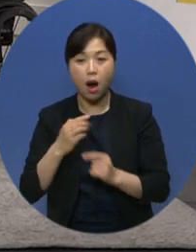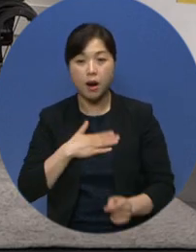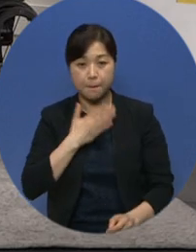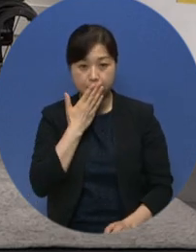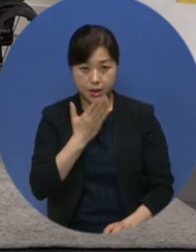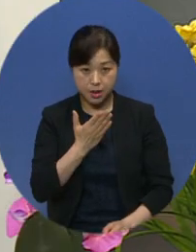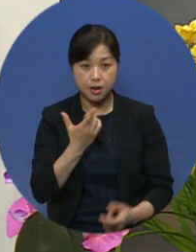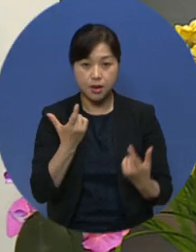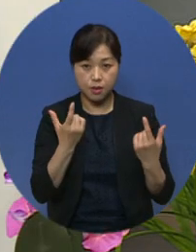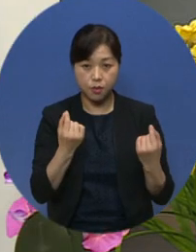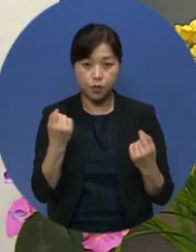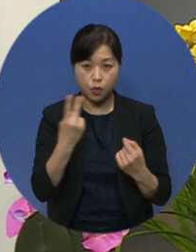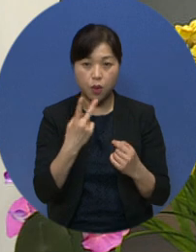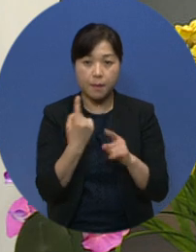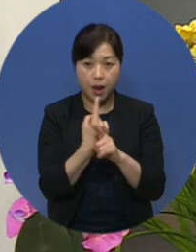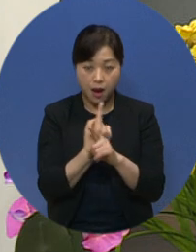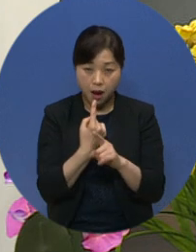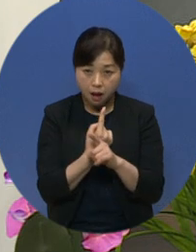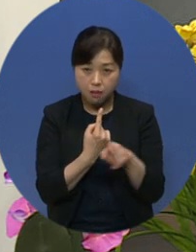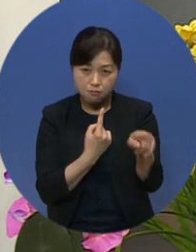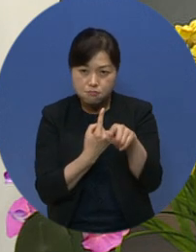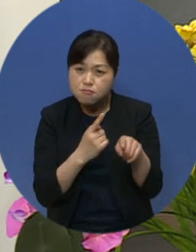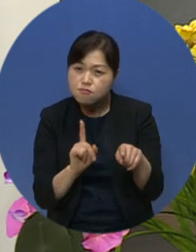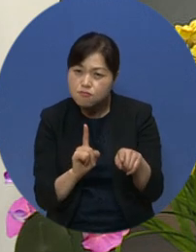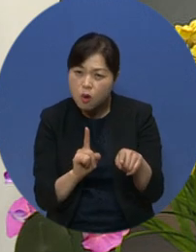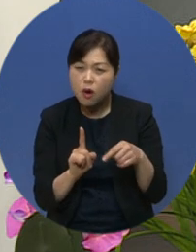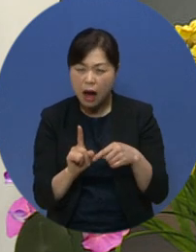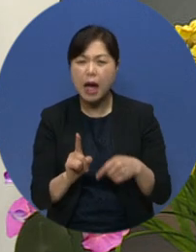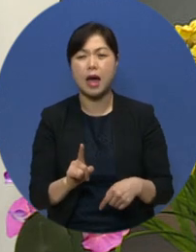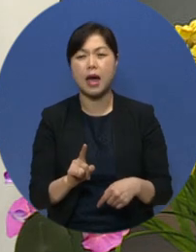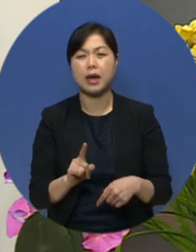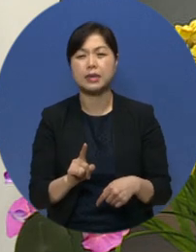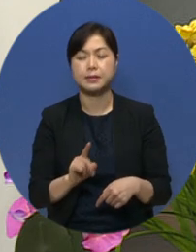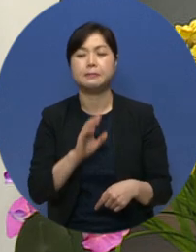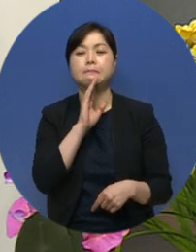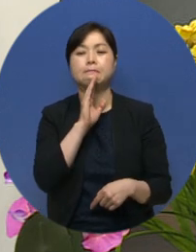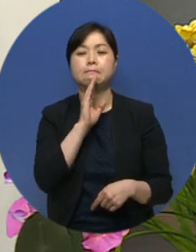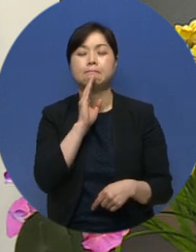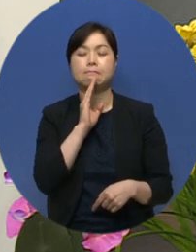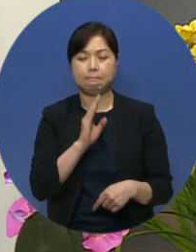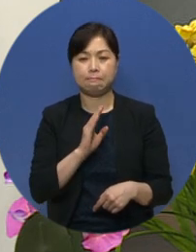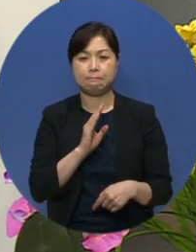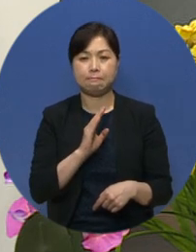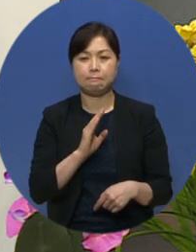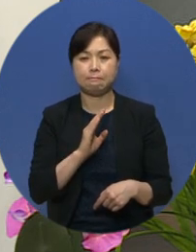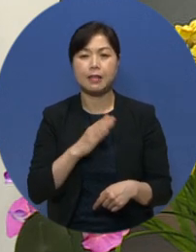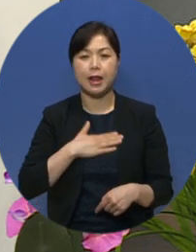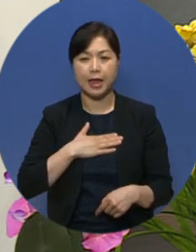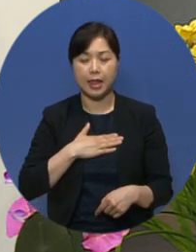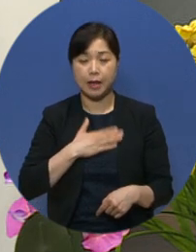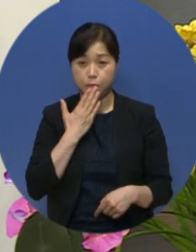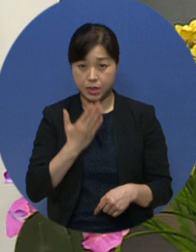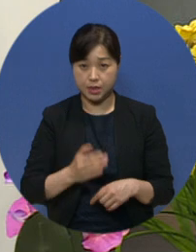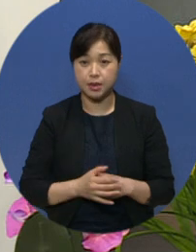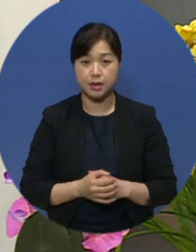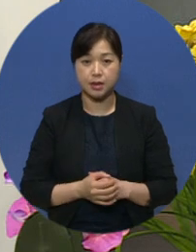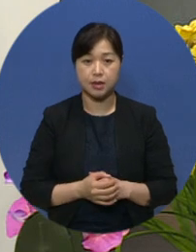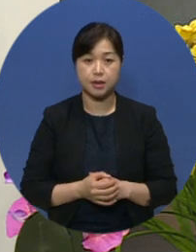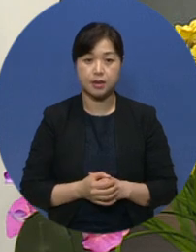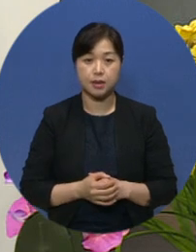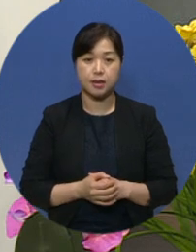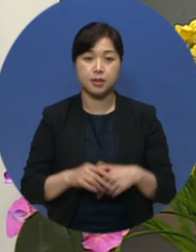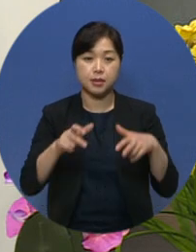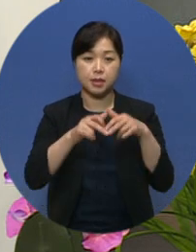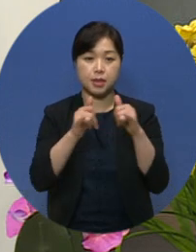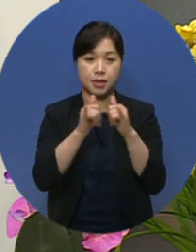개선 점도 누구보다도 절감 하실 거고 그래서 이 에 장애인 체육